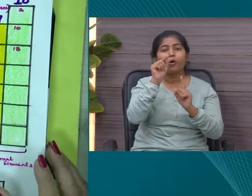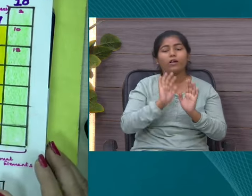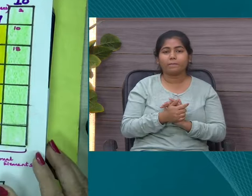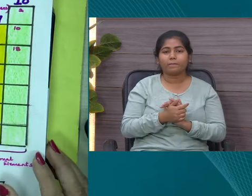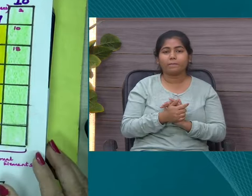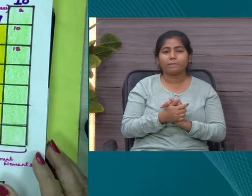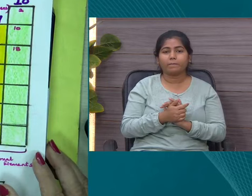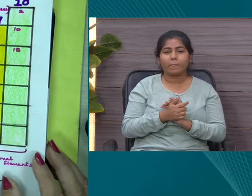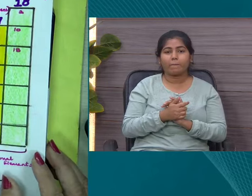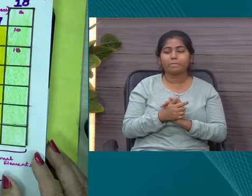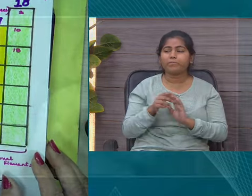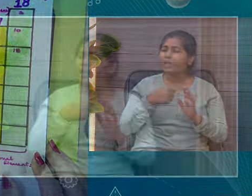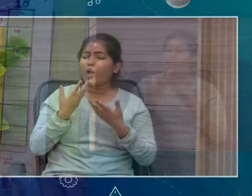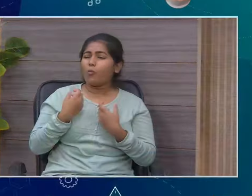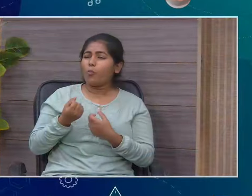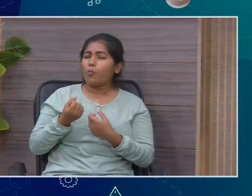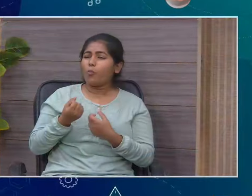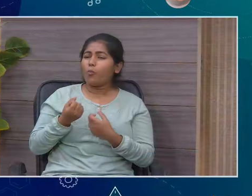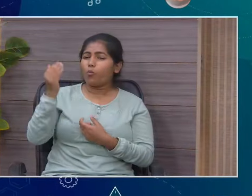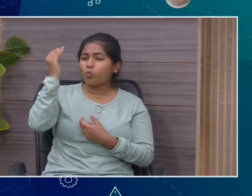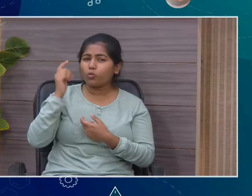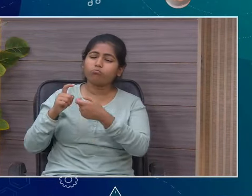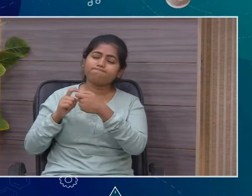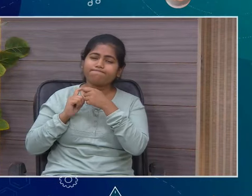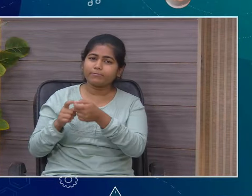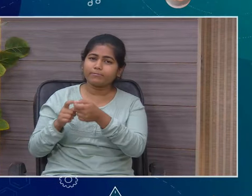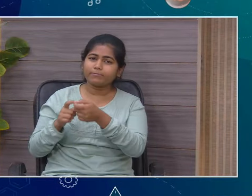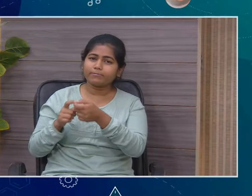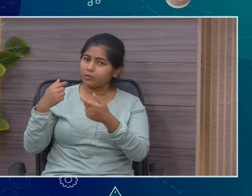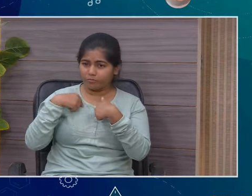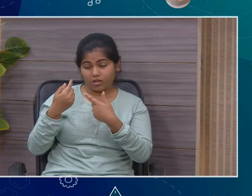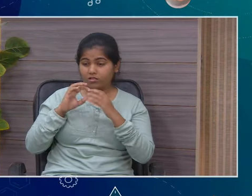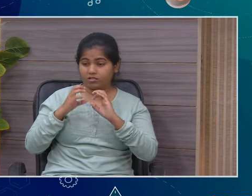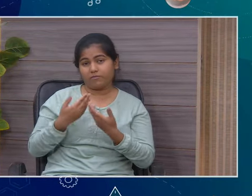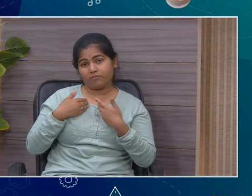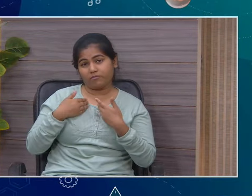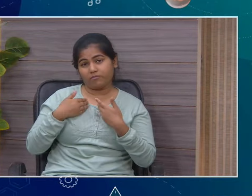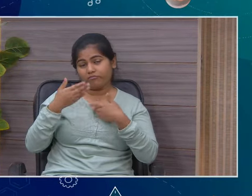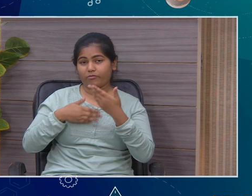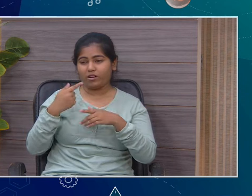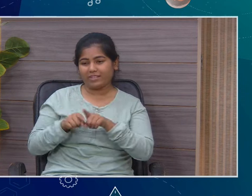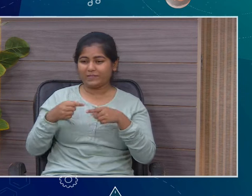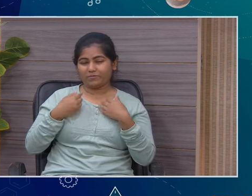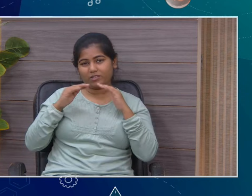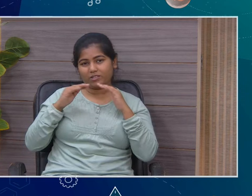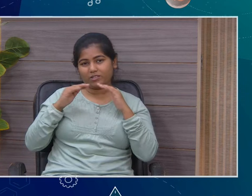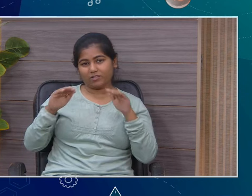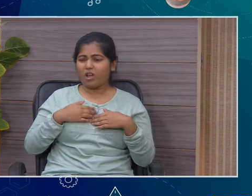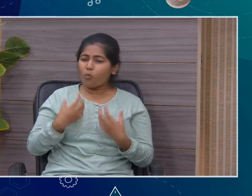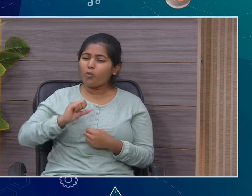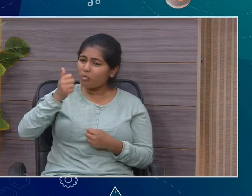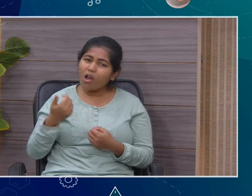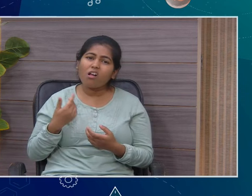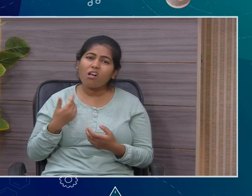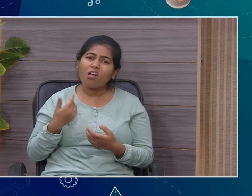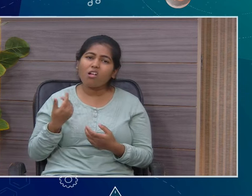ये बताइए कि मुझे अब मैं खुद जो है आज आपकी कक्षा में स्टूडेंट हूँ जी, मुझे भी पास होना है, मुझे भी